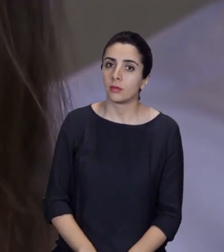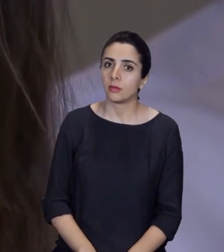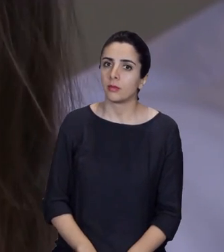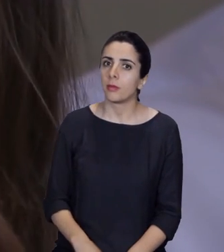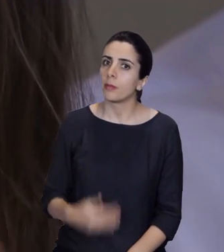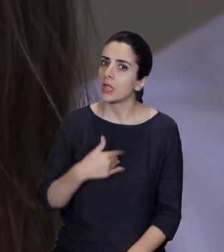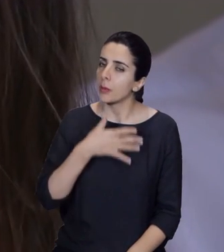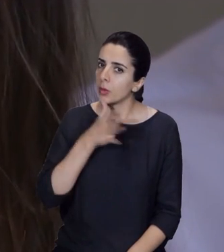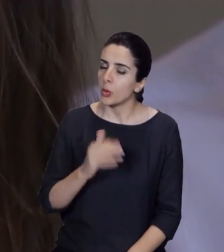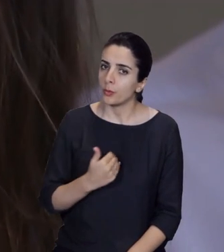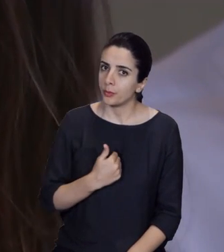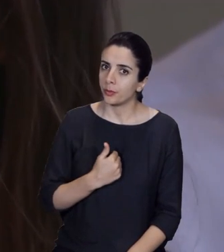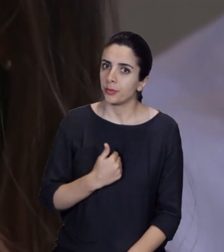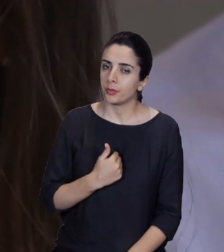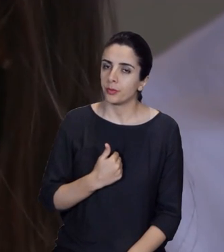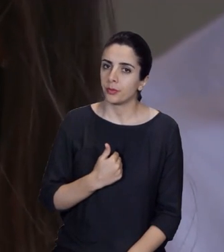bilmiyordum.